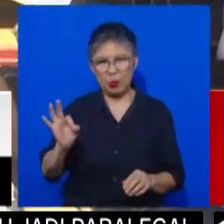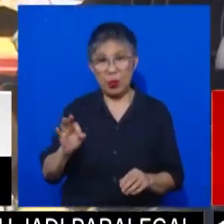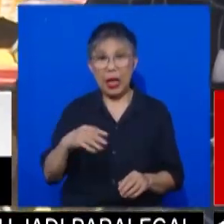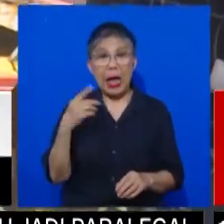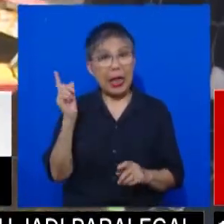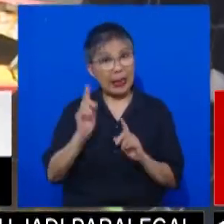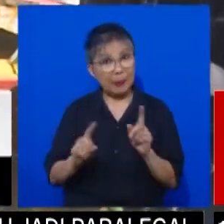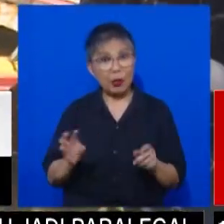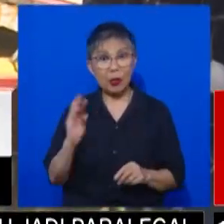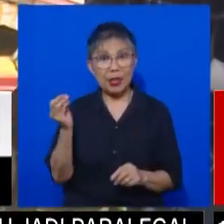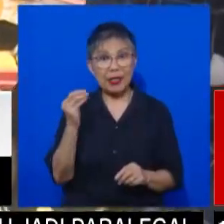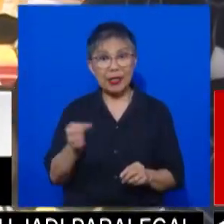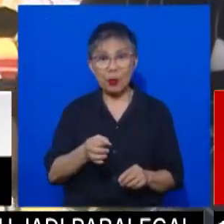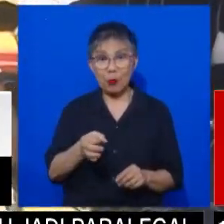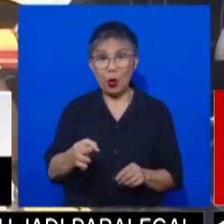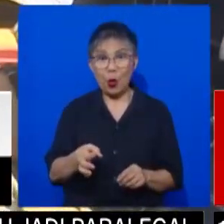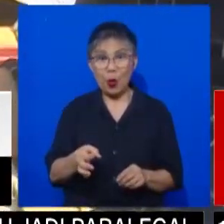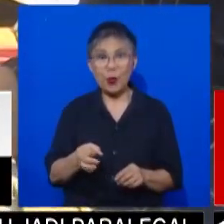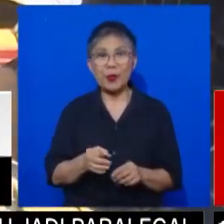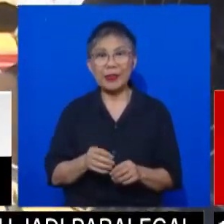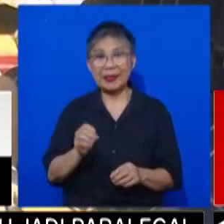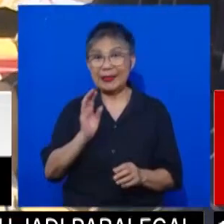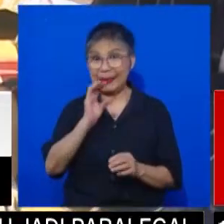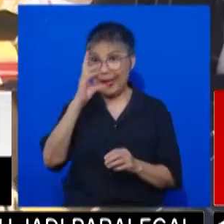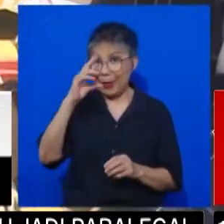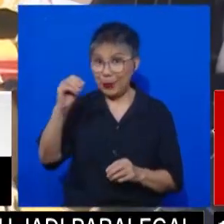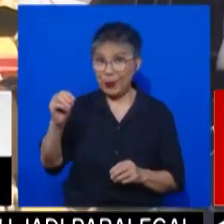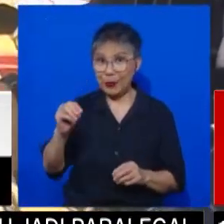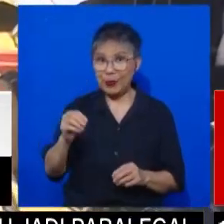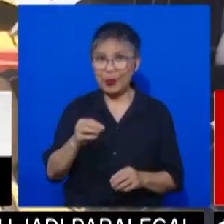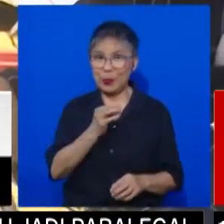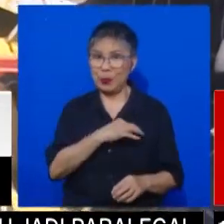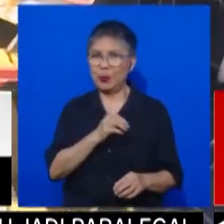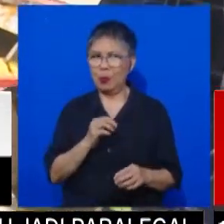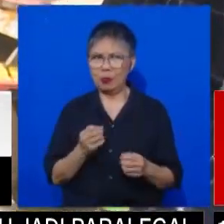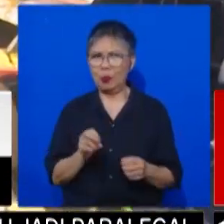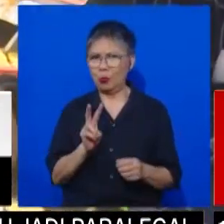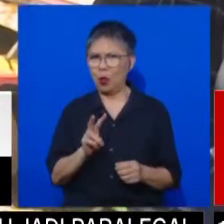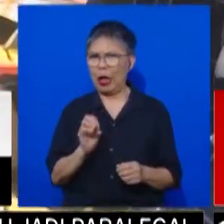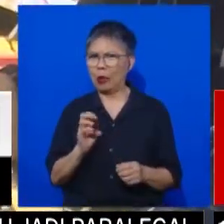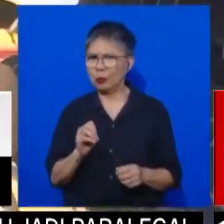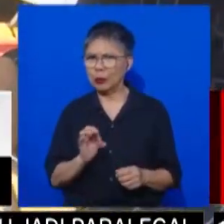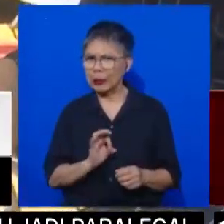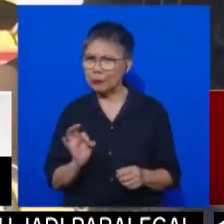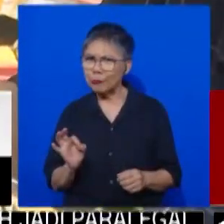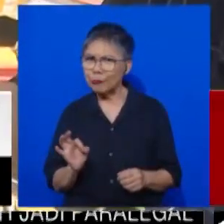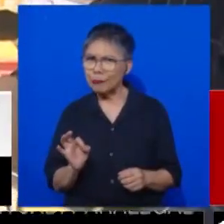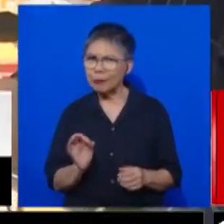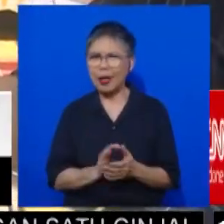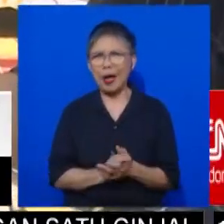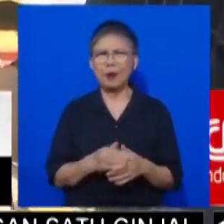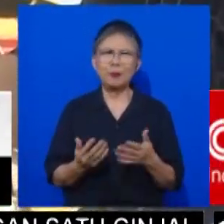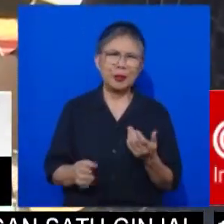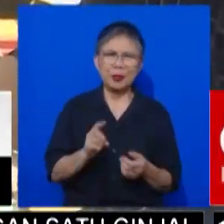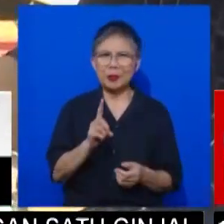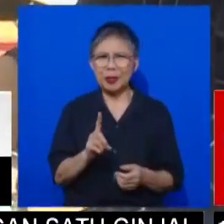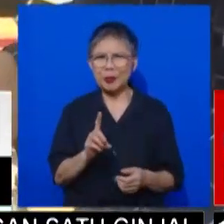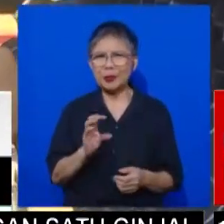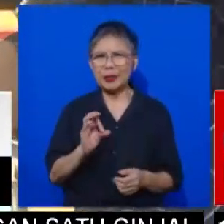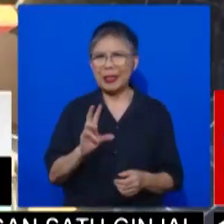Kemaro, ya tergantung tadi. Kalau umpama 200, ya mungkin 150 lah tiga